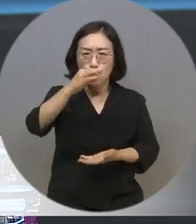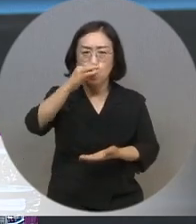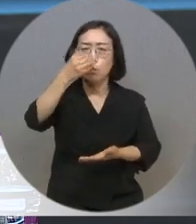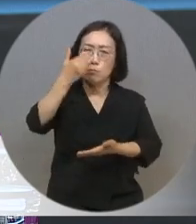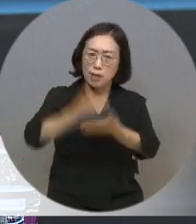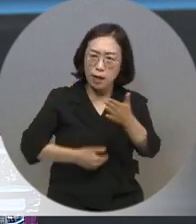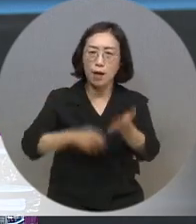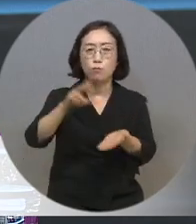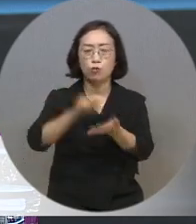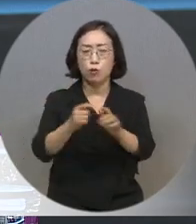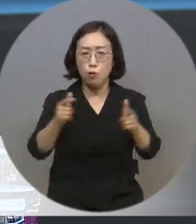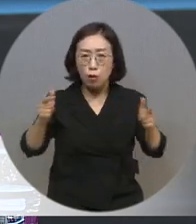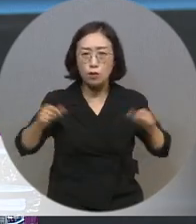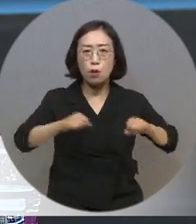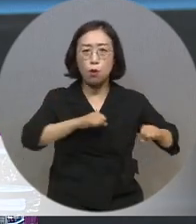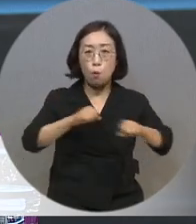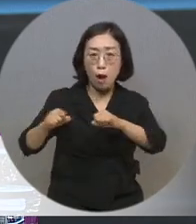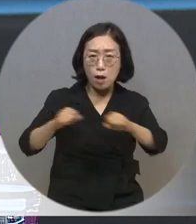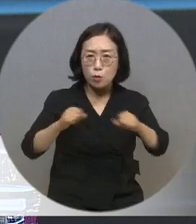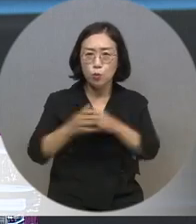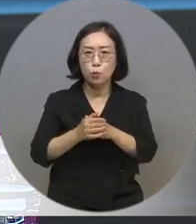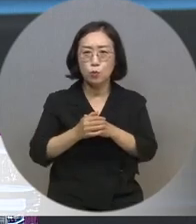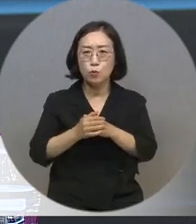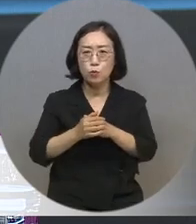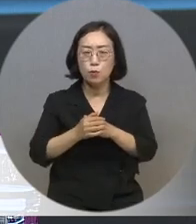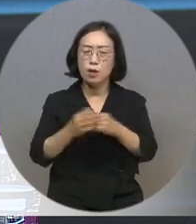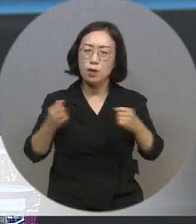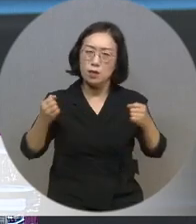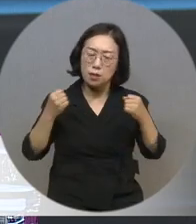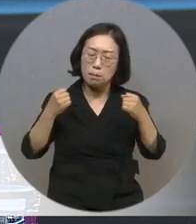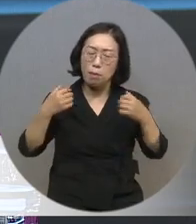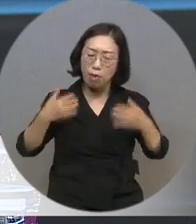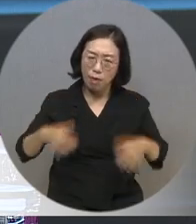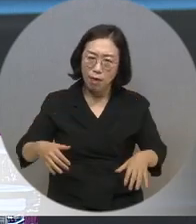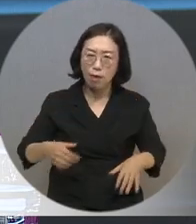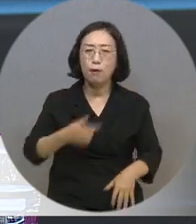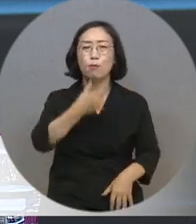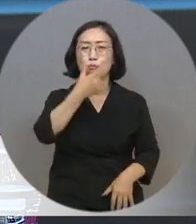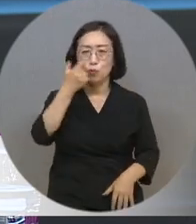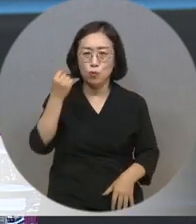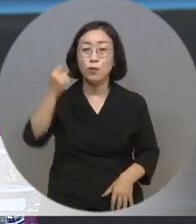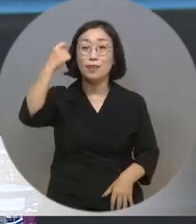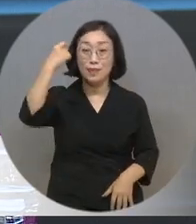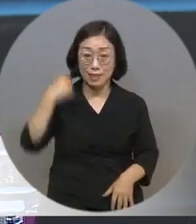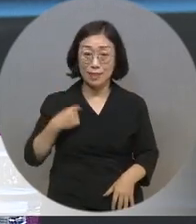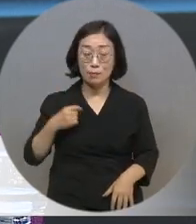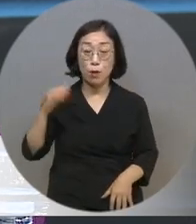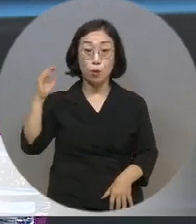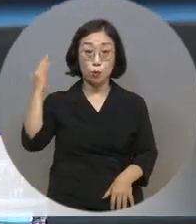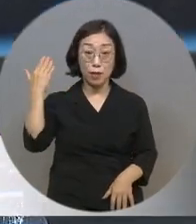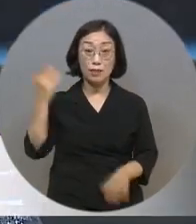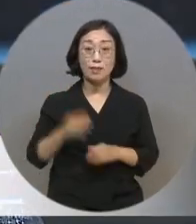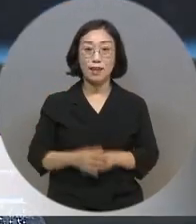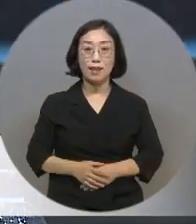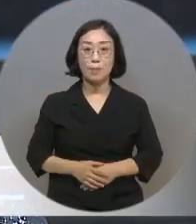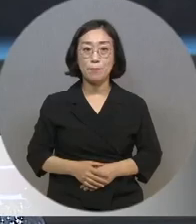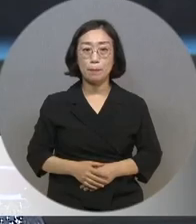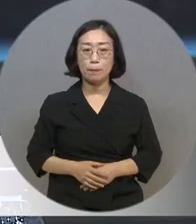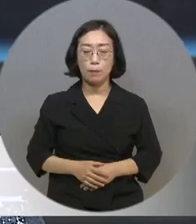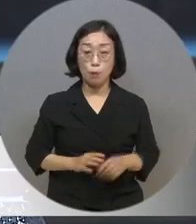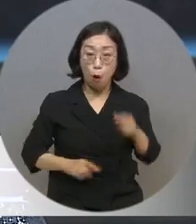가지로 활동이 조금은 미미하다가 근래 들면서 조금은